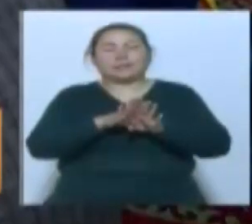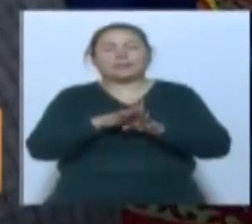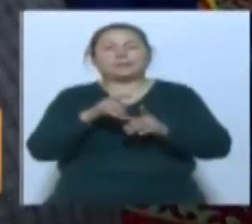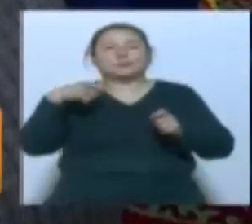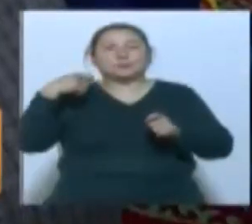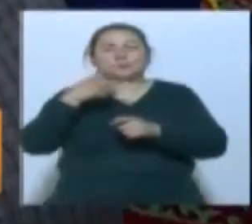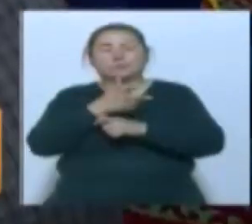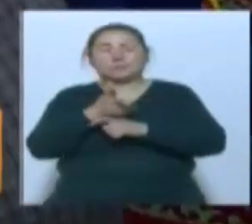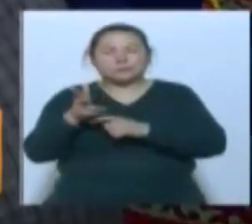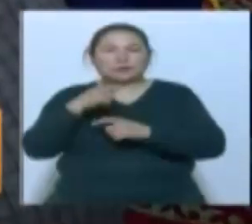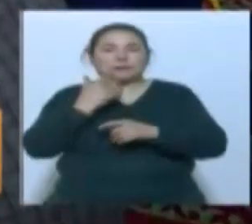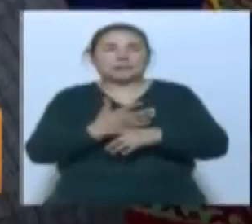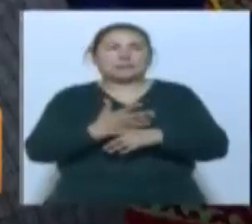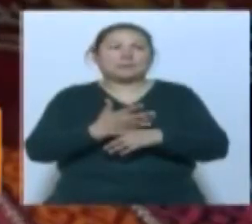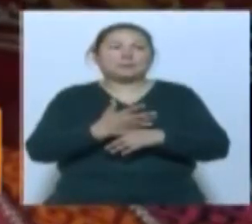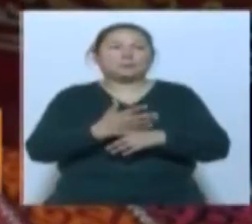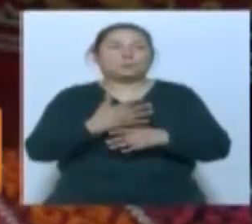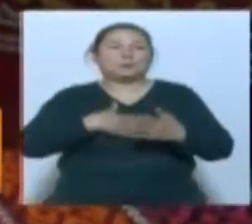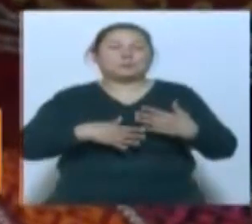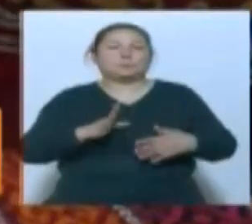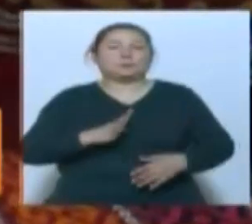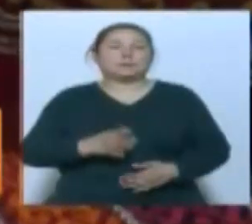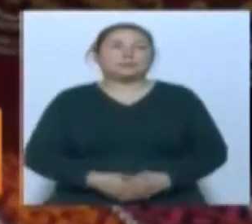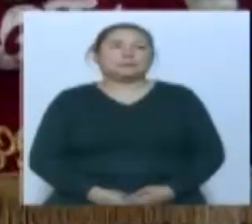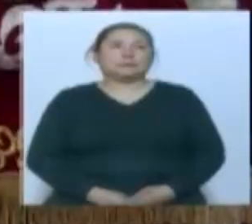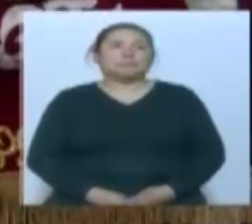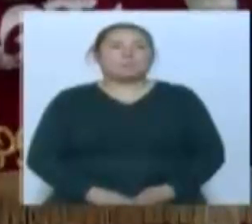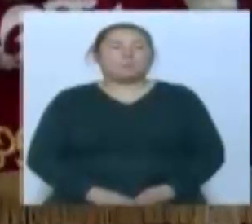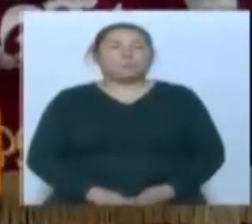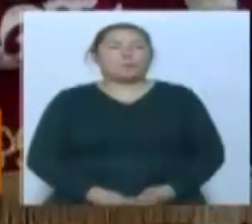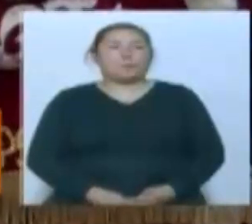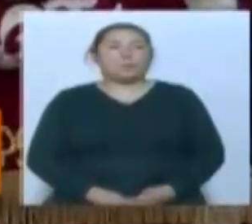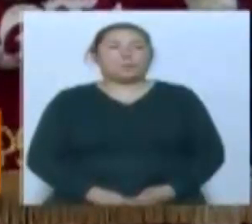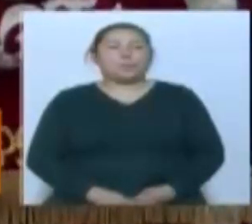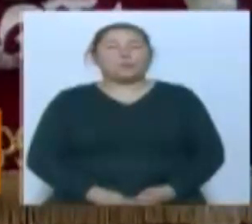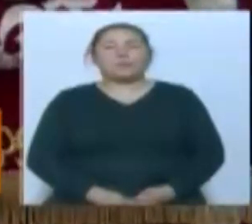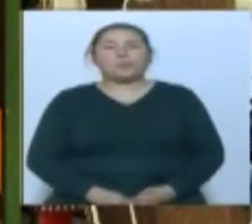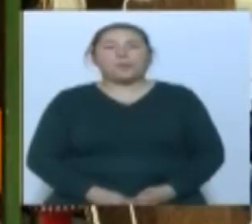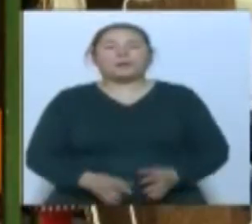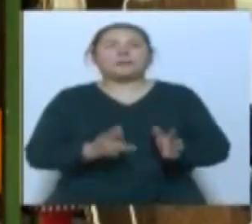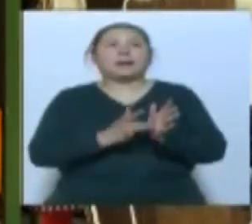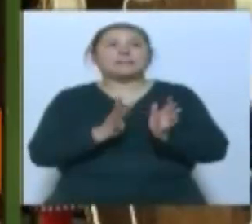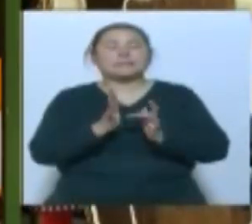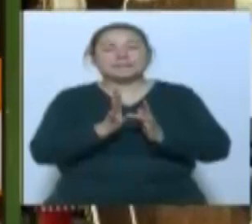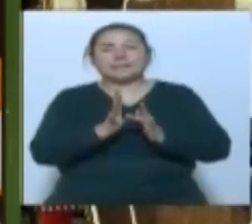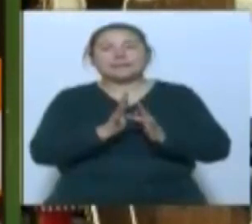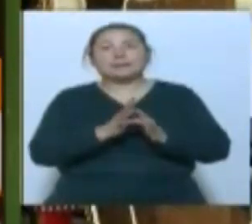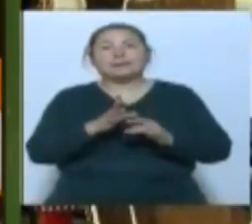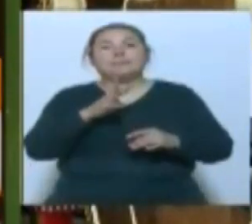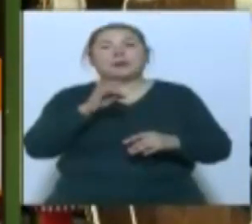түсіріп, шығармашылығына арналған шараның куәсі болды. Жырдың үлкен қасиеті маған сол жырға бет бұру мәжбүр